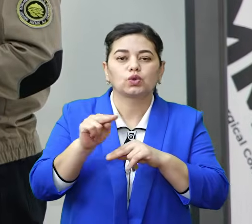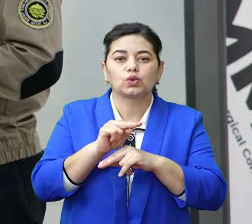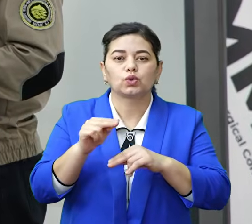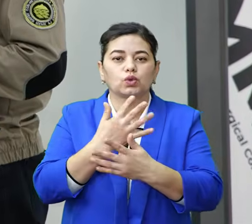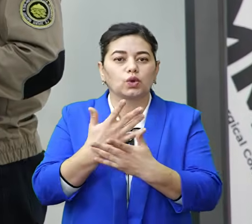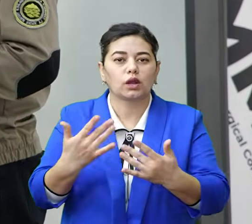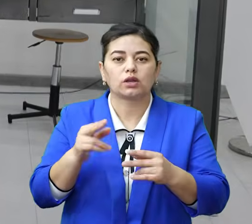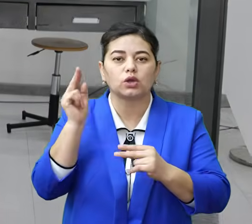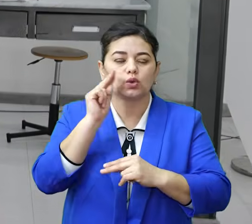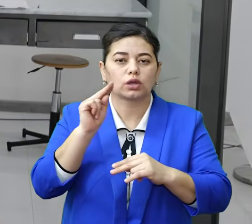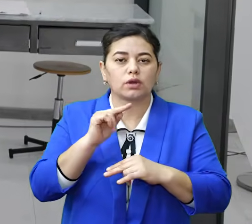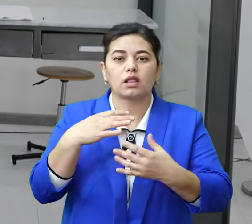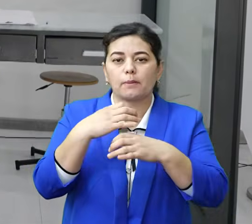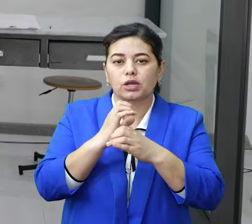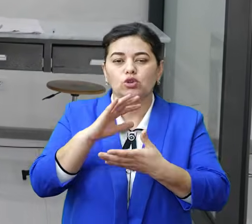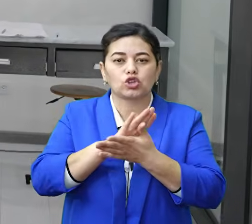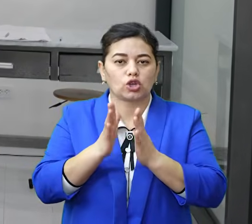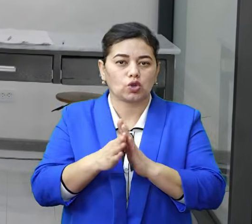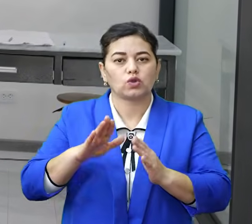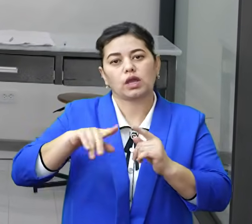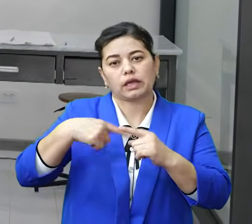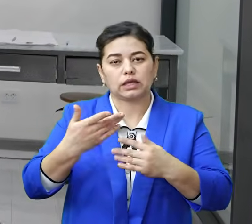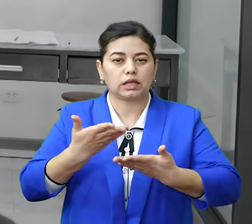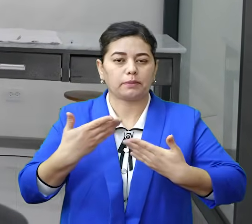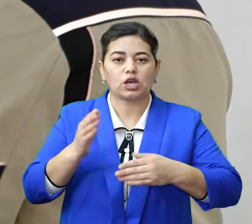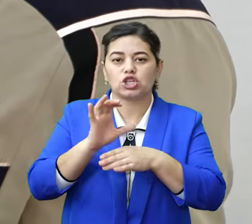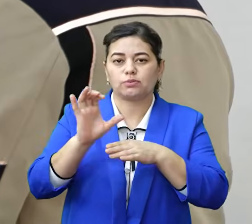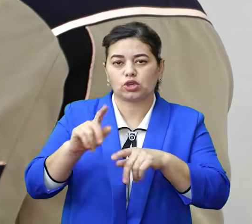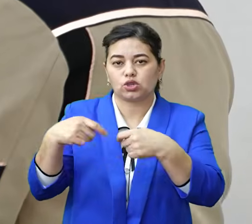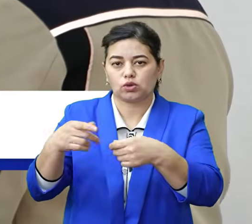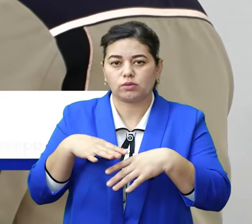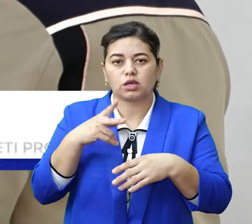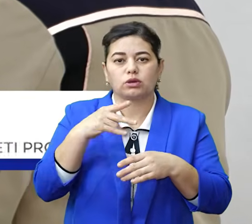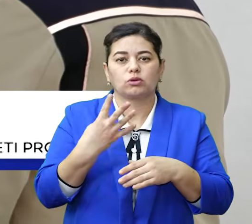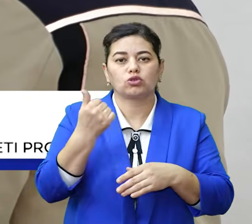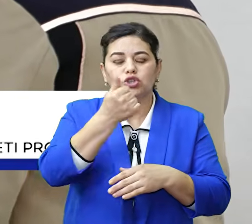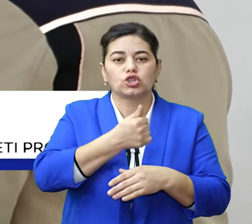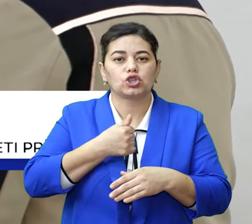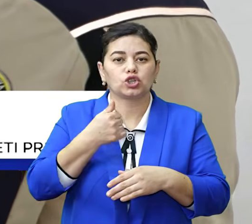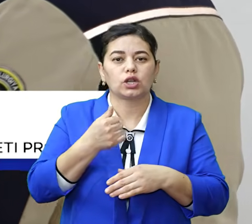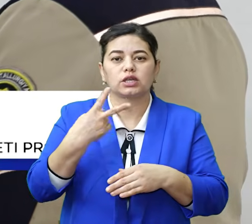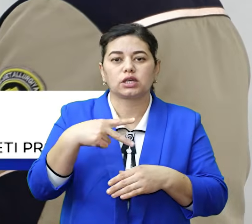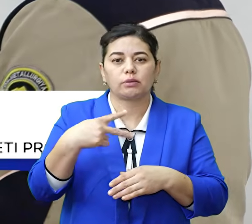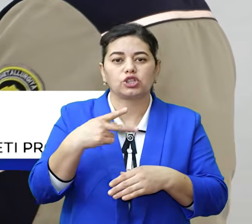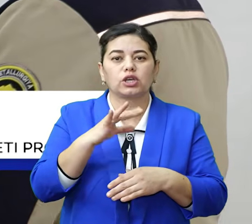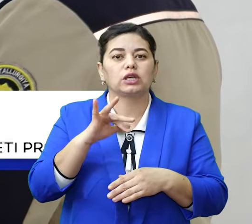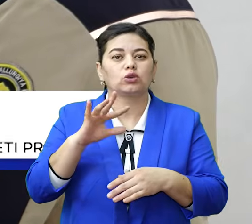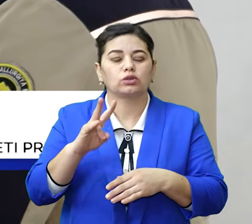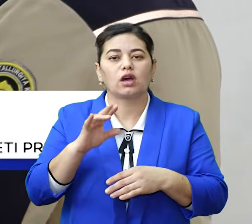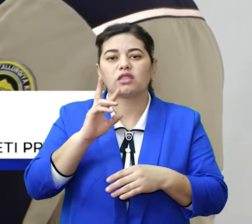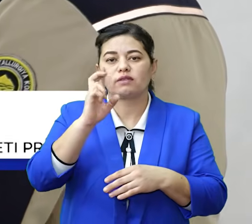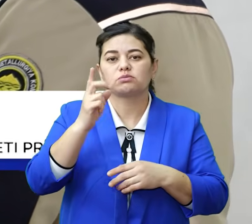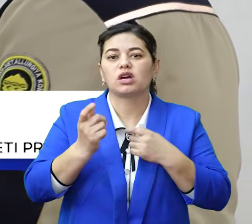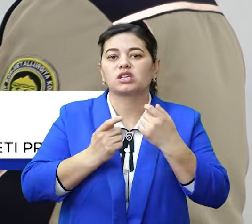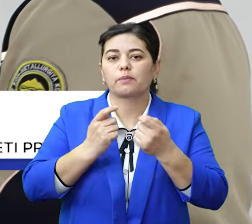chiqib, laboratoriya sharoitida keyin biz ishlab chiqarishga uzatib beramiz. 2024-yil 20-iyunda